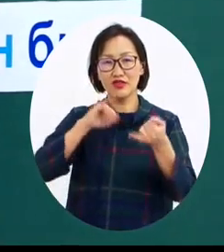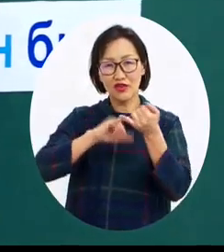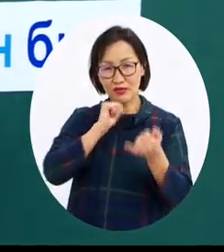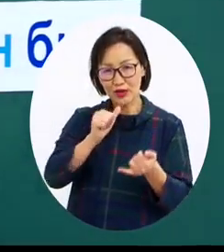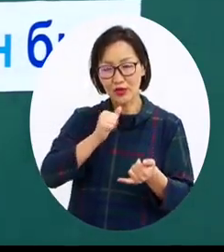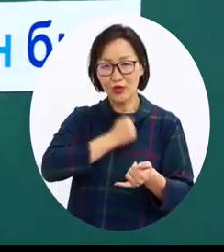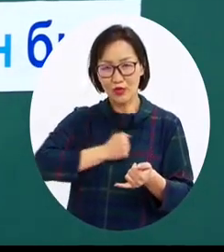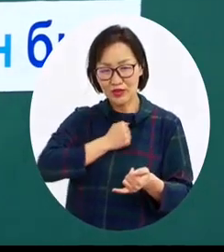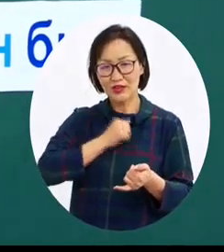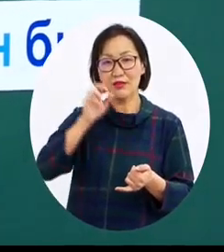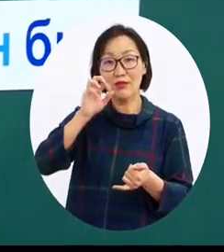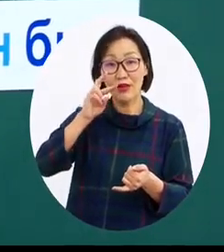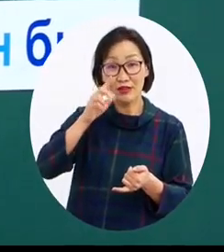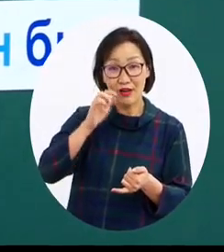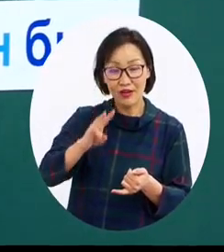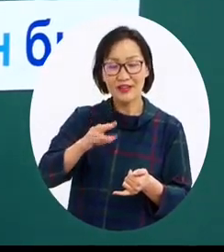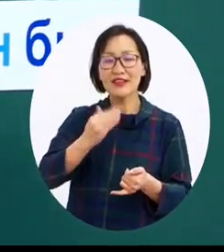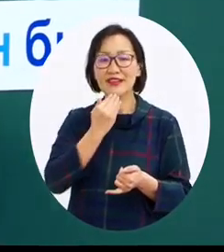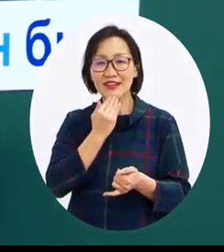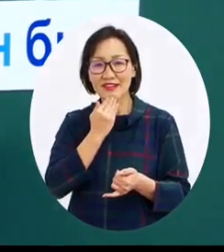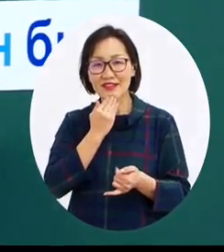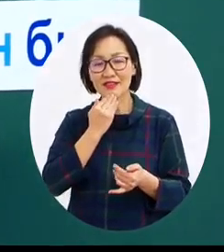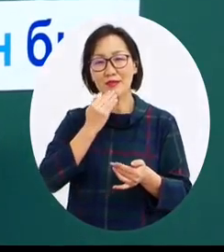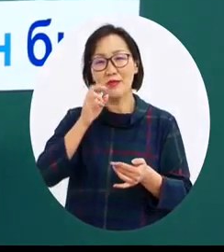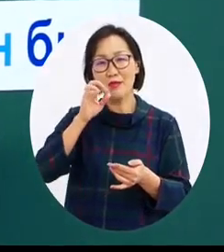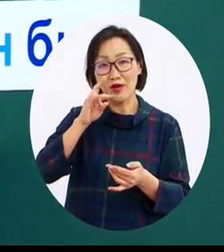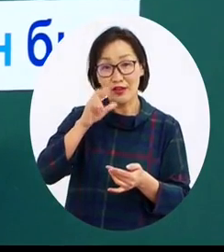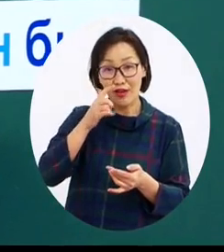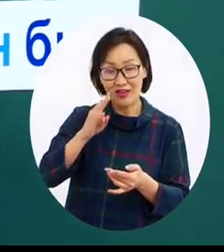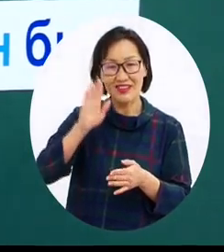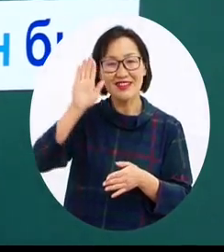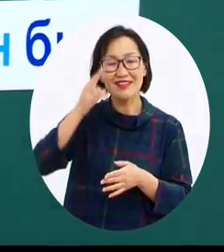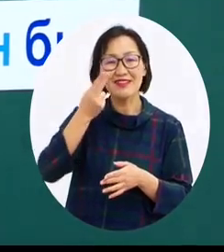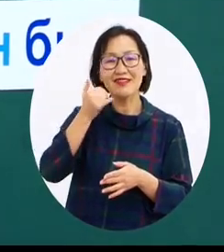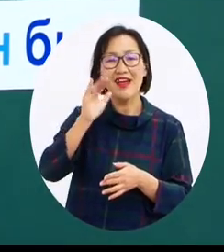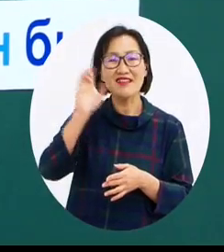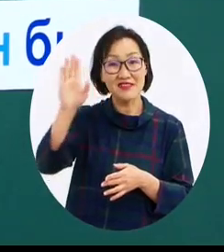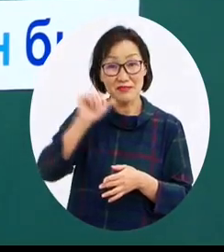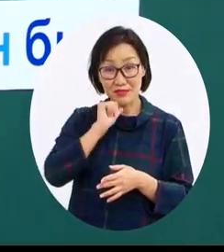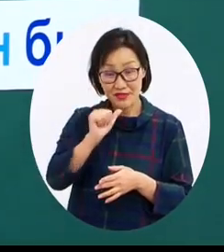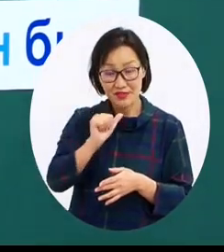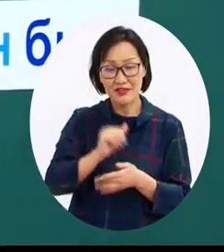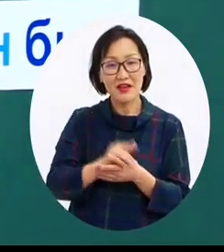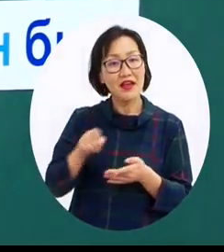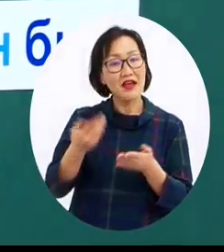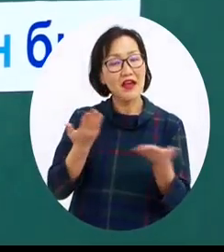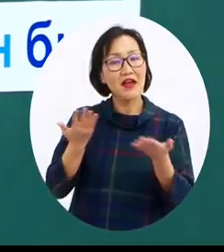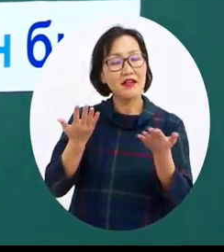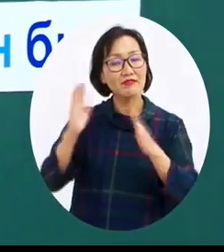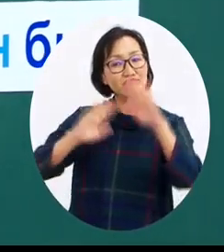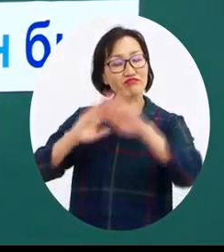болгон. Инээсэн болгон дайсан биш гэсэн байна. За та нар алиг ихэнд нь байгаа гэж бодож